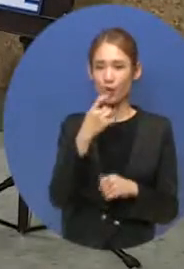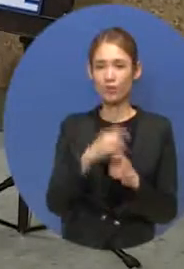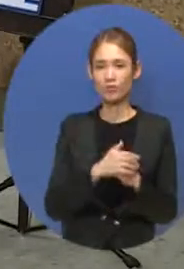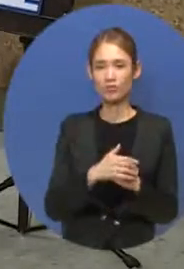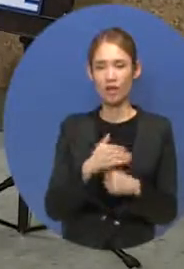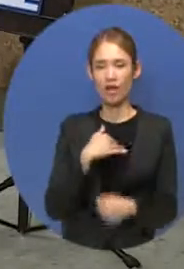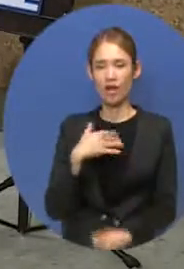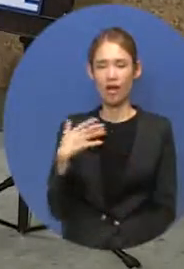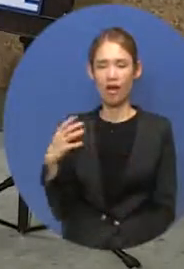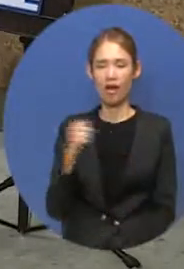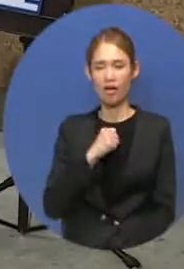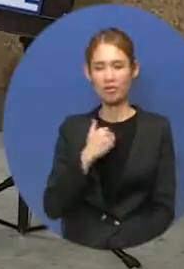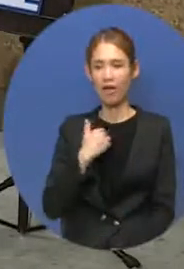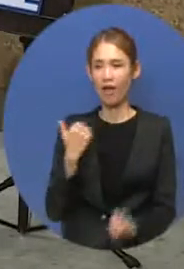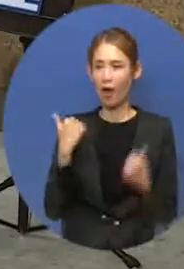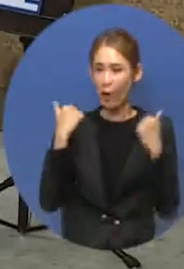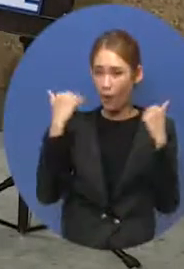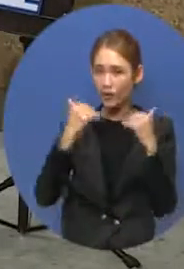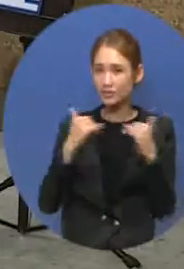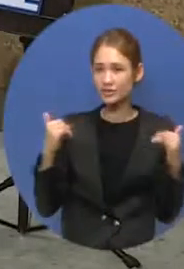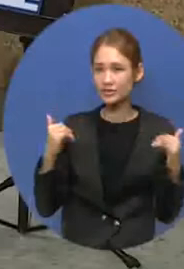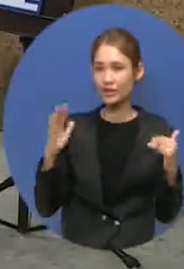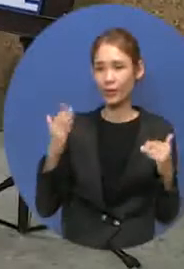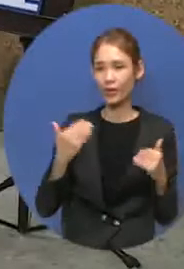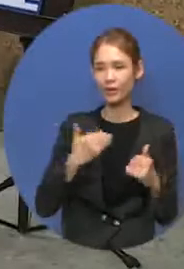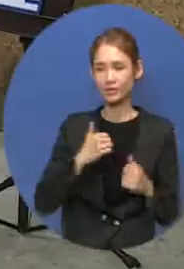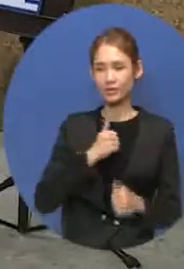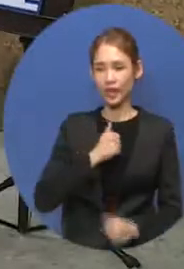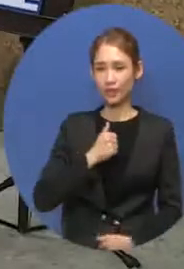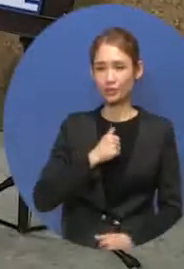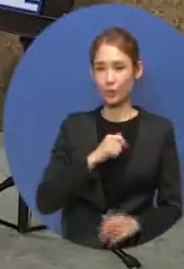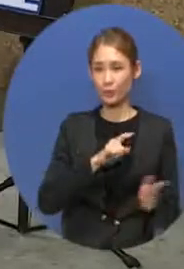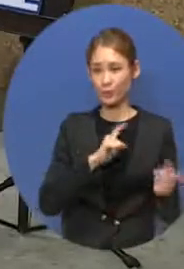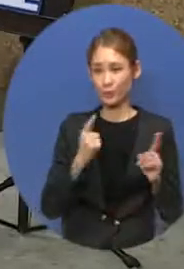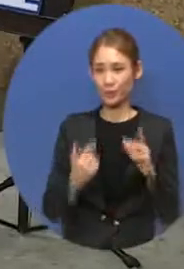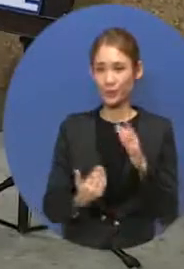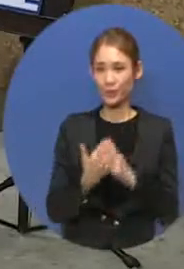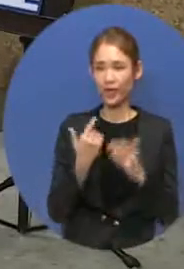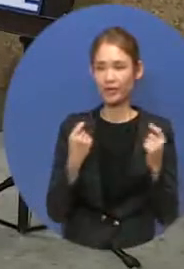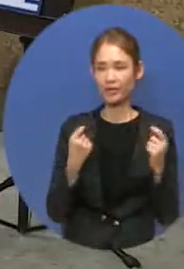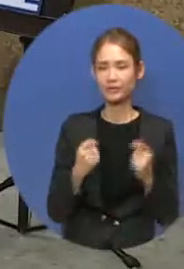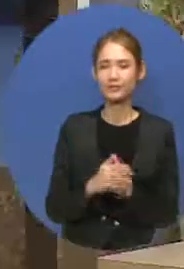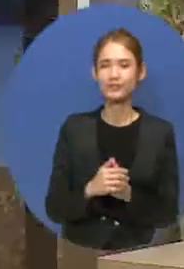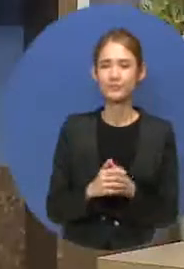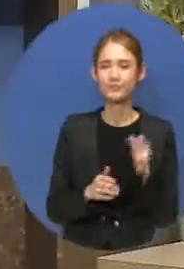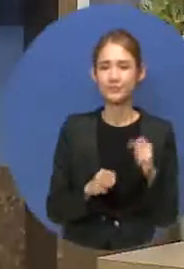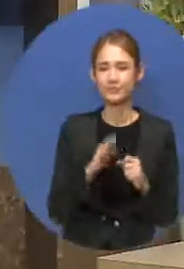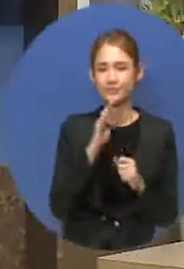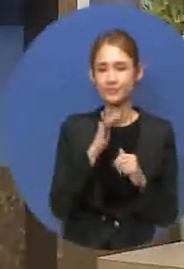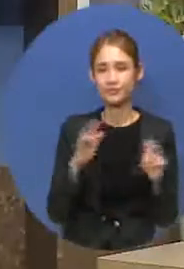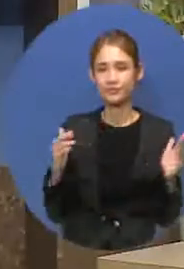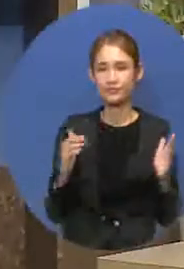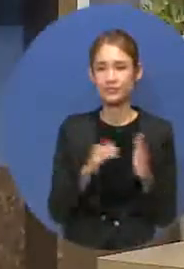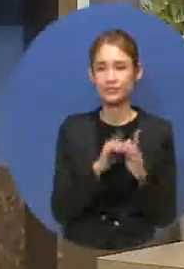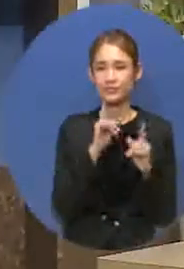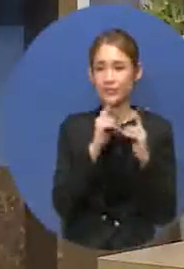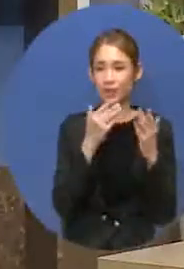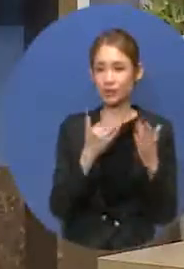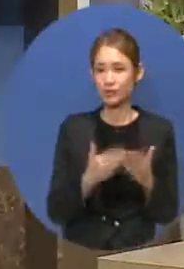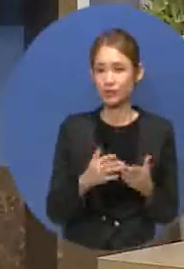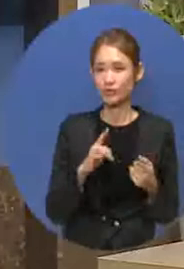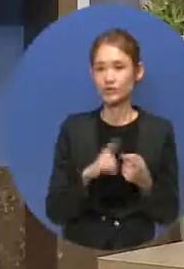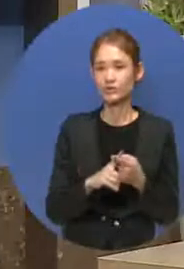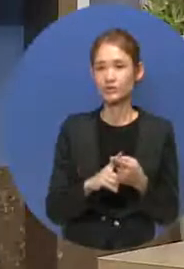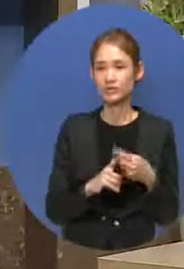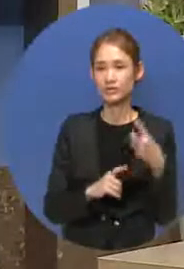내가 비로소 어른이 되었구나 하는 그런 좀 자존감도 맞습니다. 굉장히 네, 많이 높아질 것 같은데요. 네. 그럼 지금까지 말씀해주신